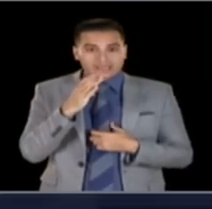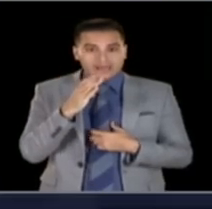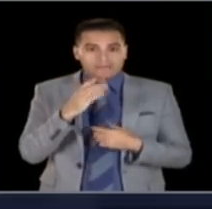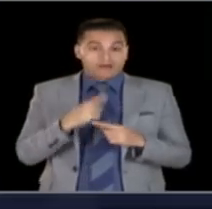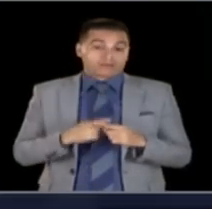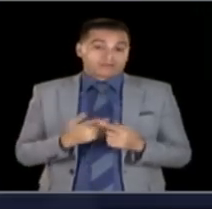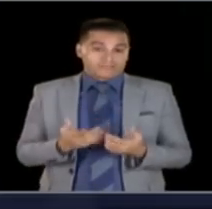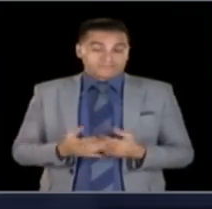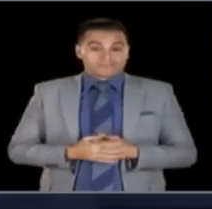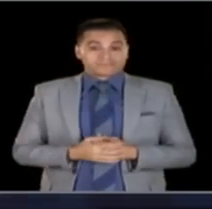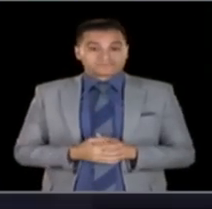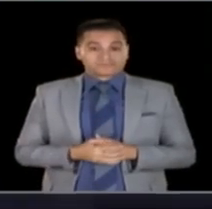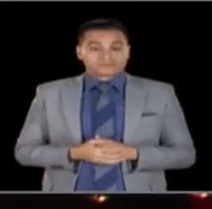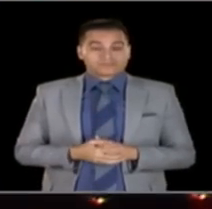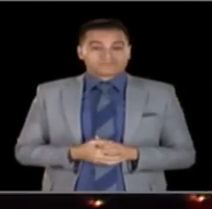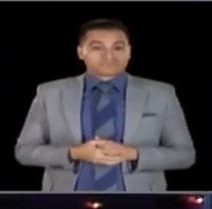إجابة خاطئة.